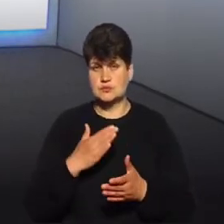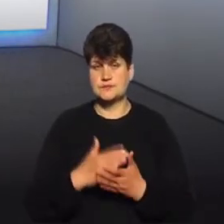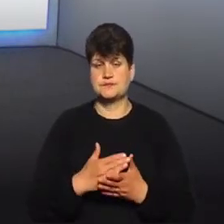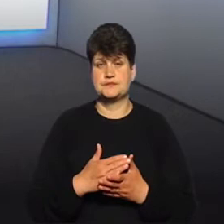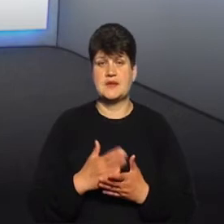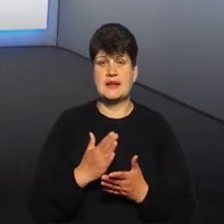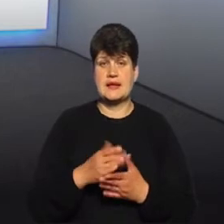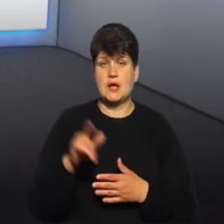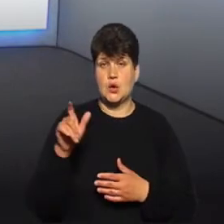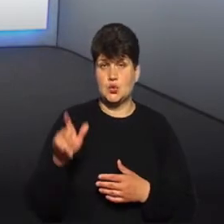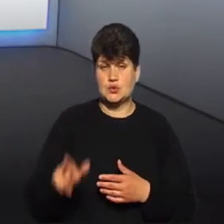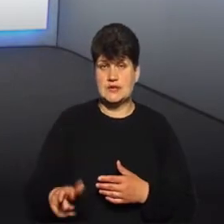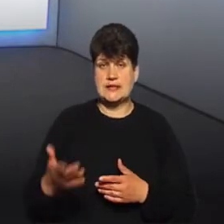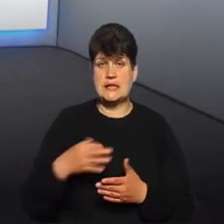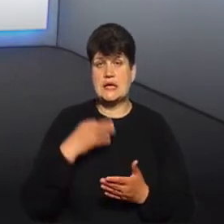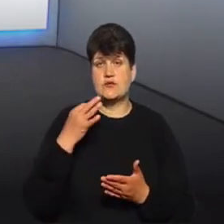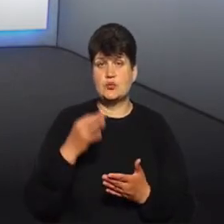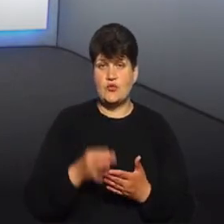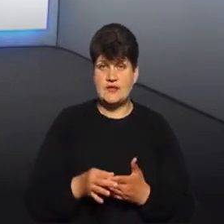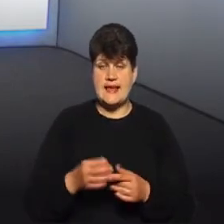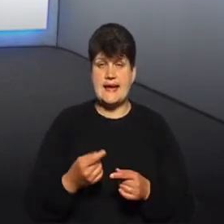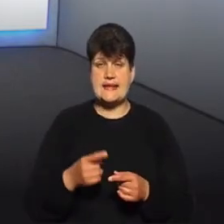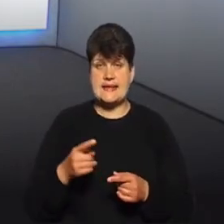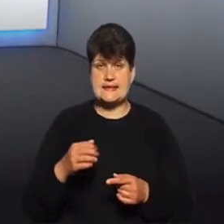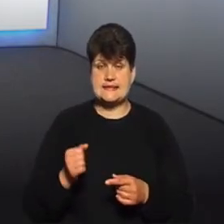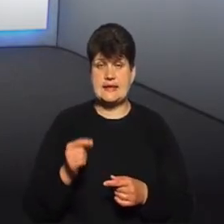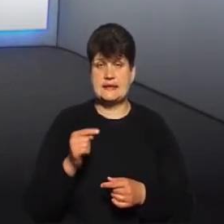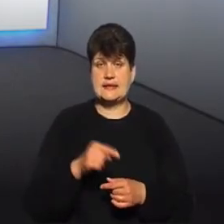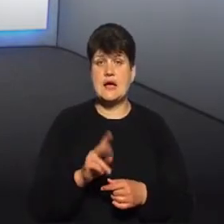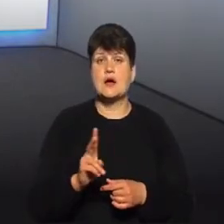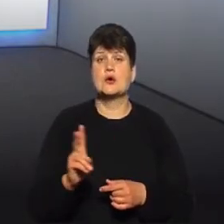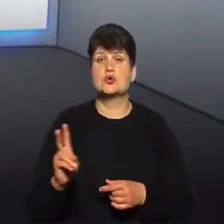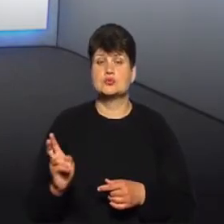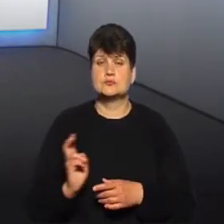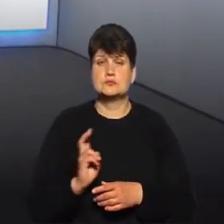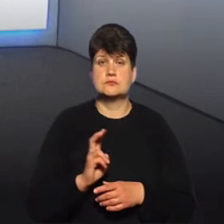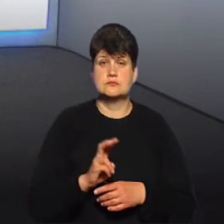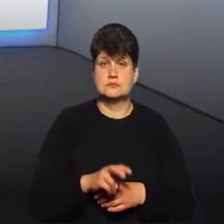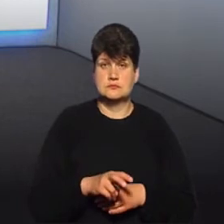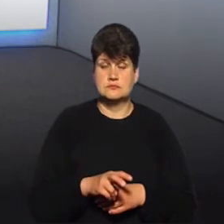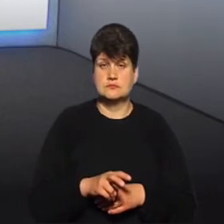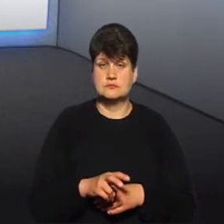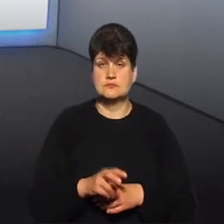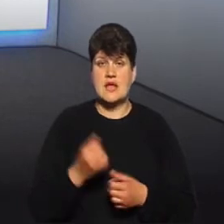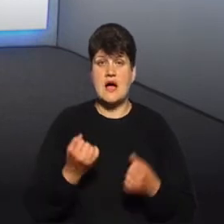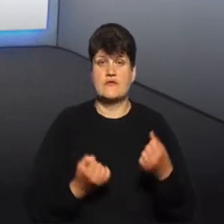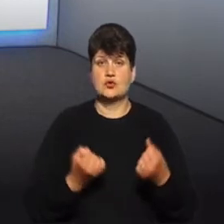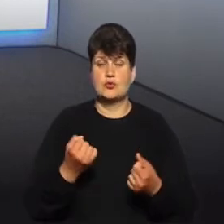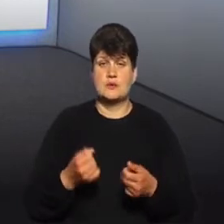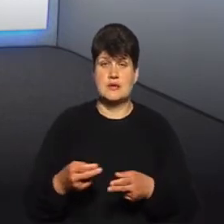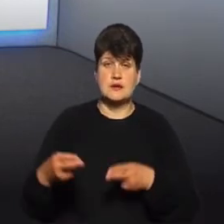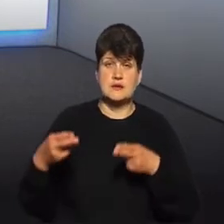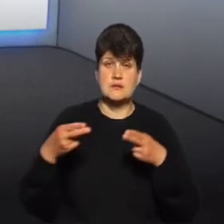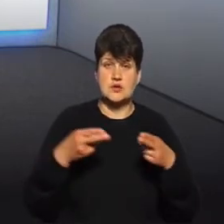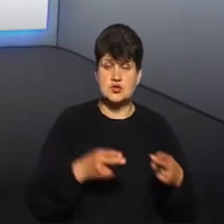яка безпосередньо відповідає за те, хто відвідує. Значить, автомобілі, які заїжджають і виїжджають,